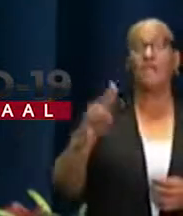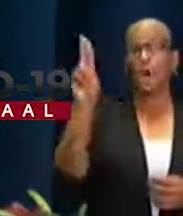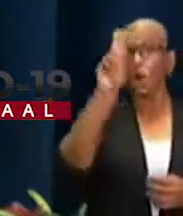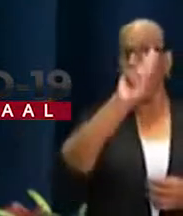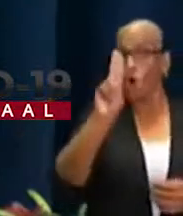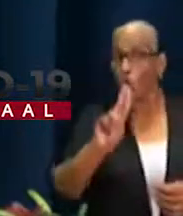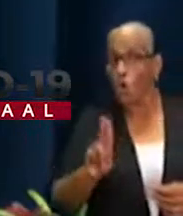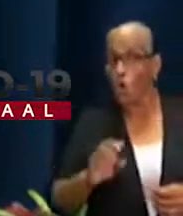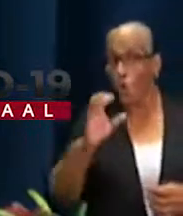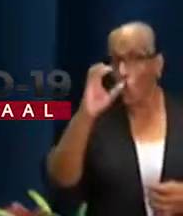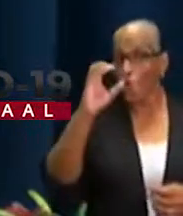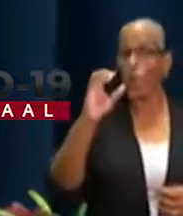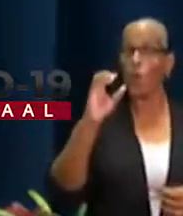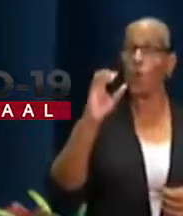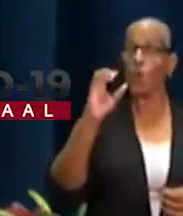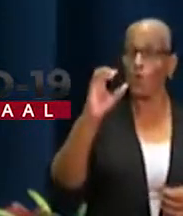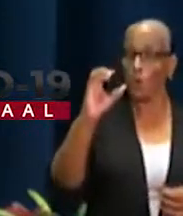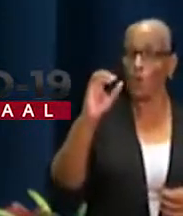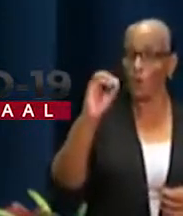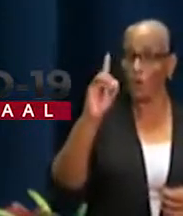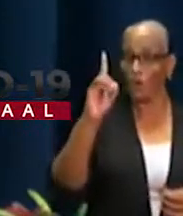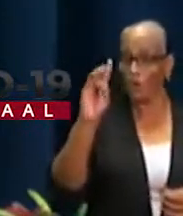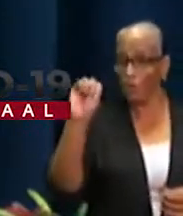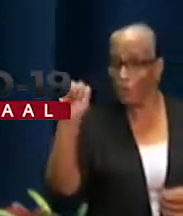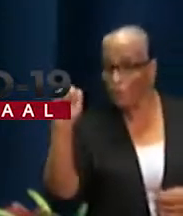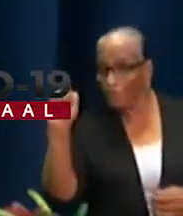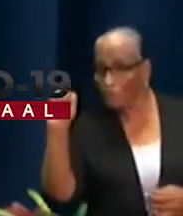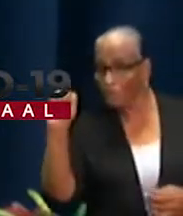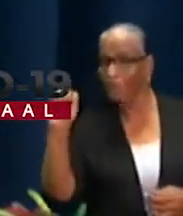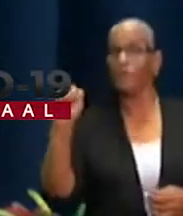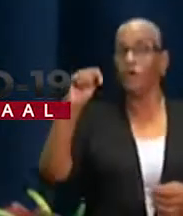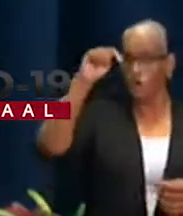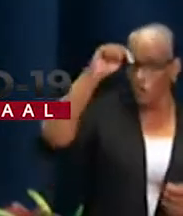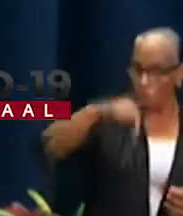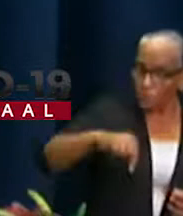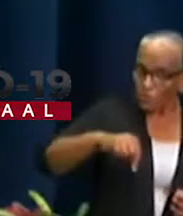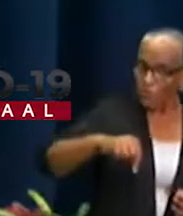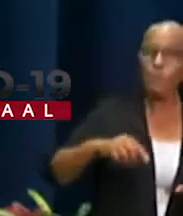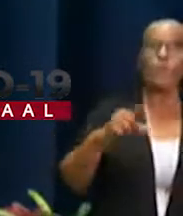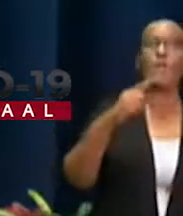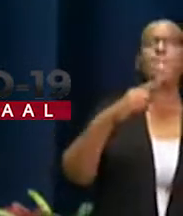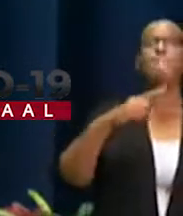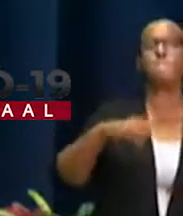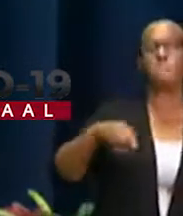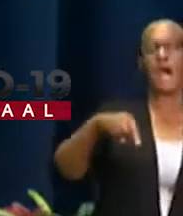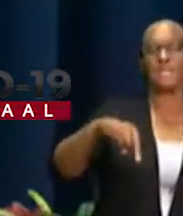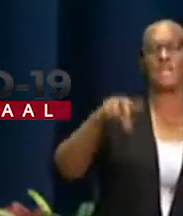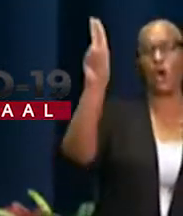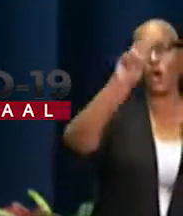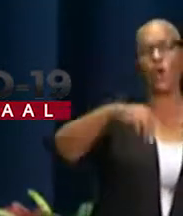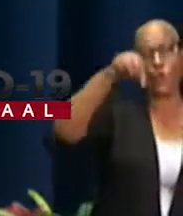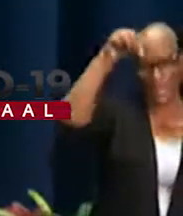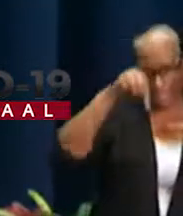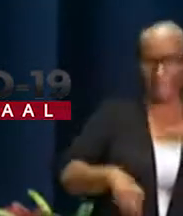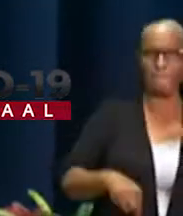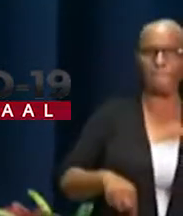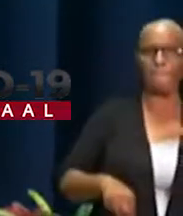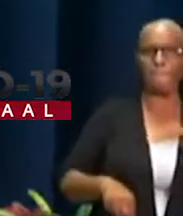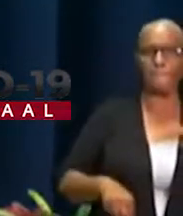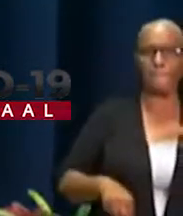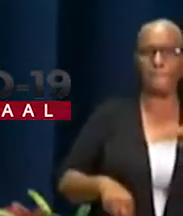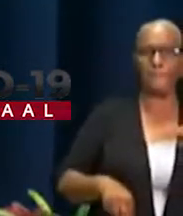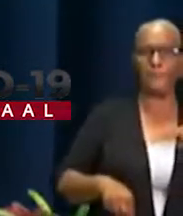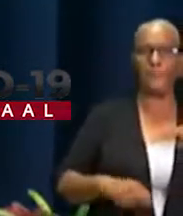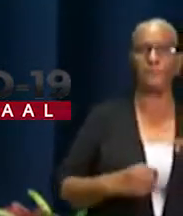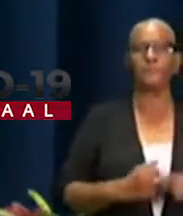code van het land, welke op dit moment paars is, dat betekent dat er een onbeheersbare situatie is voor wat betreft de